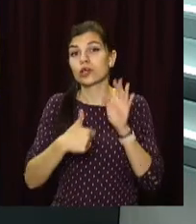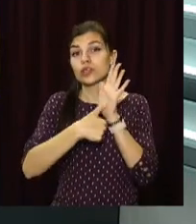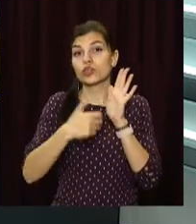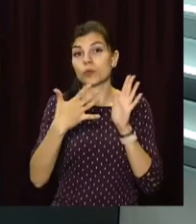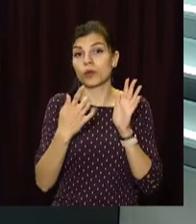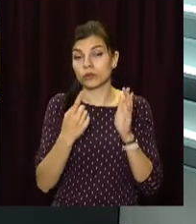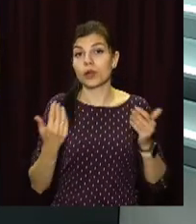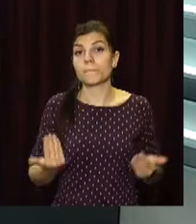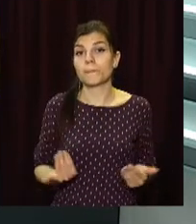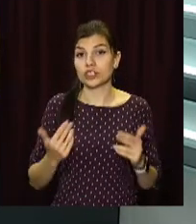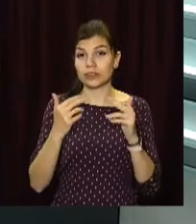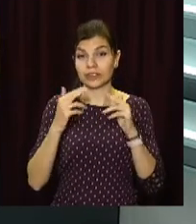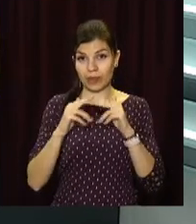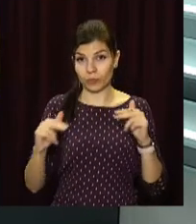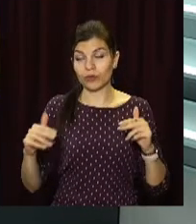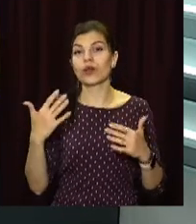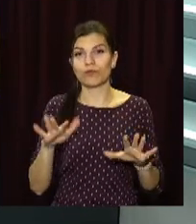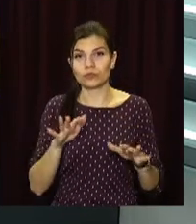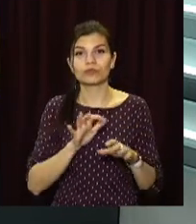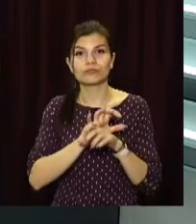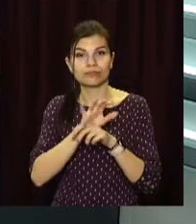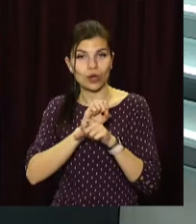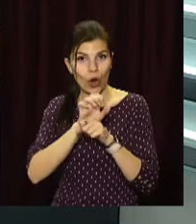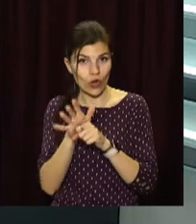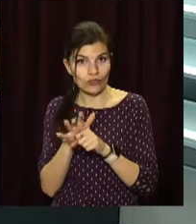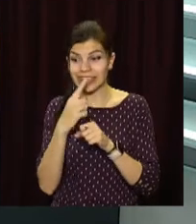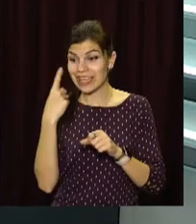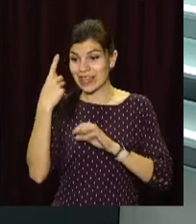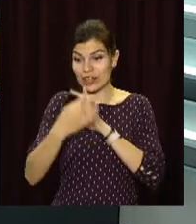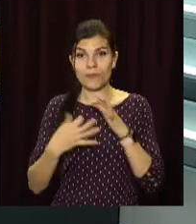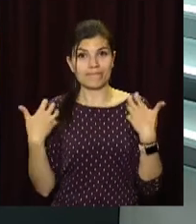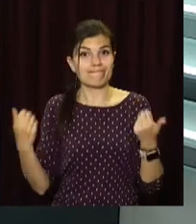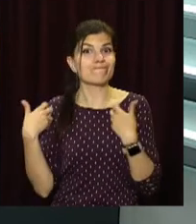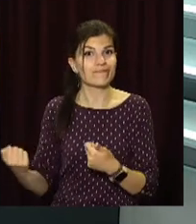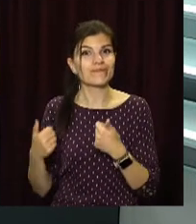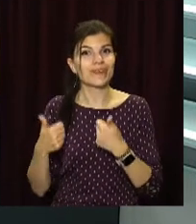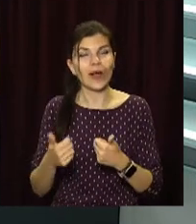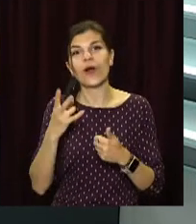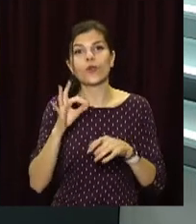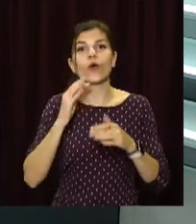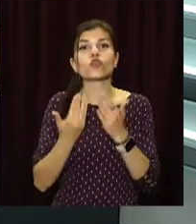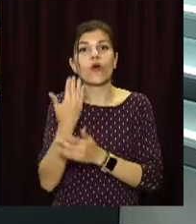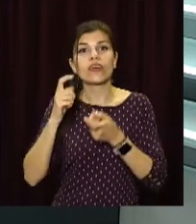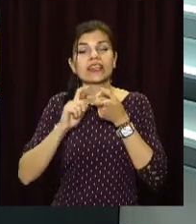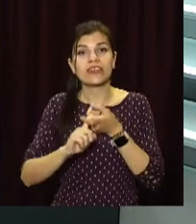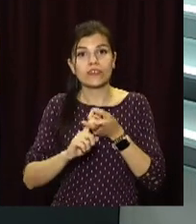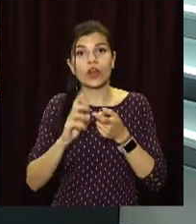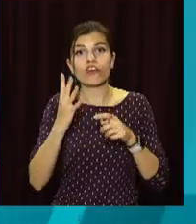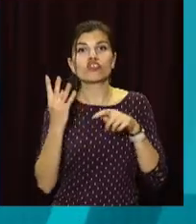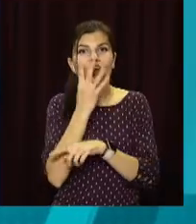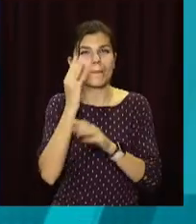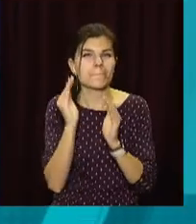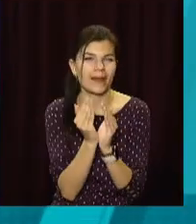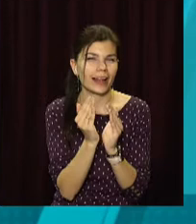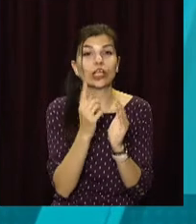651 мешканець Дніпропетровщини подолав коронавірусну хворобу за минулу добу. У той час, як нових інфікованих виявили вчетверо менше